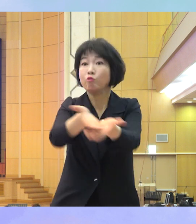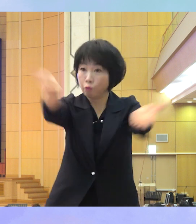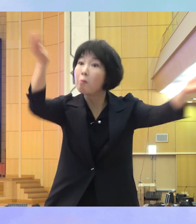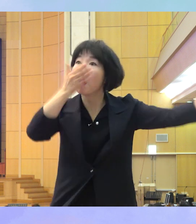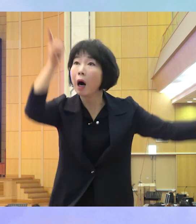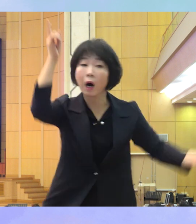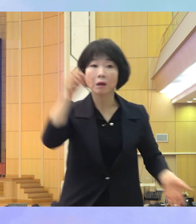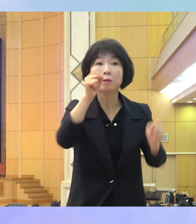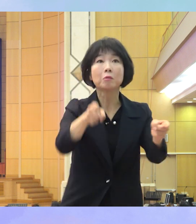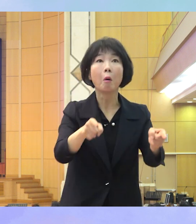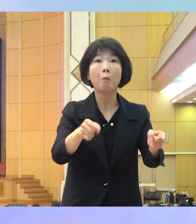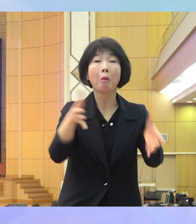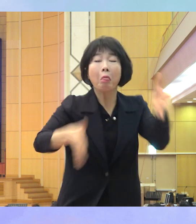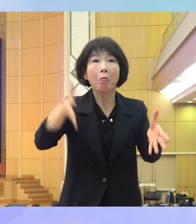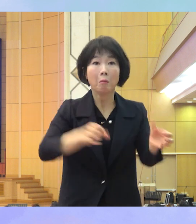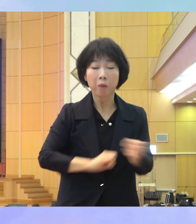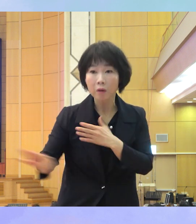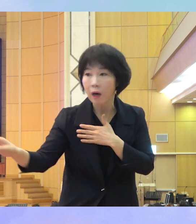사무엘상